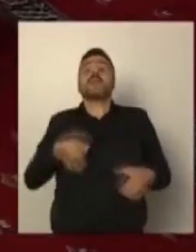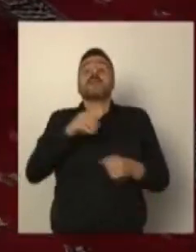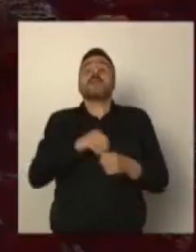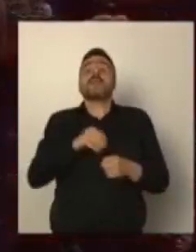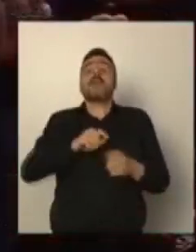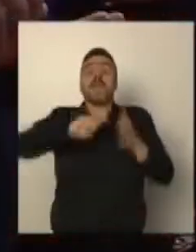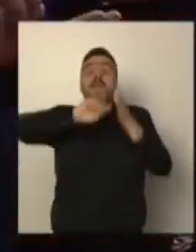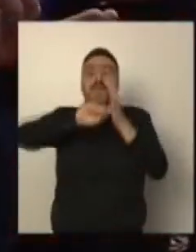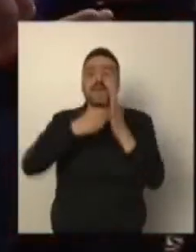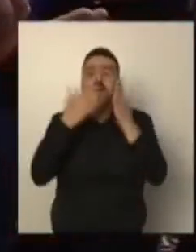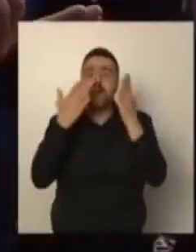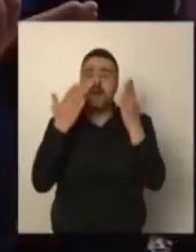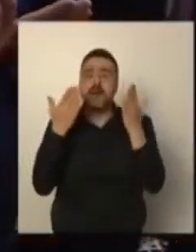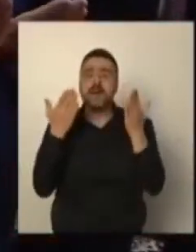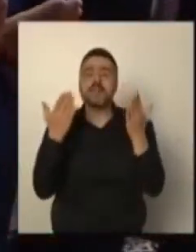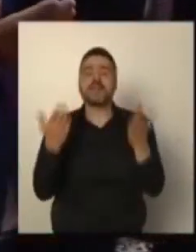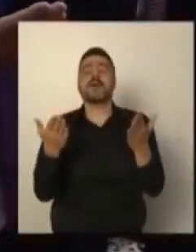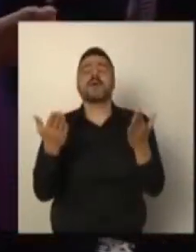الفاتحة.